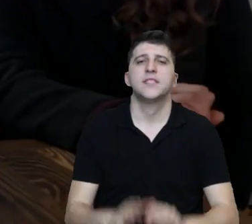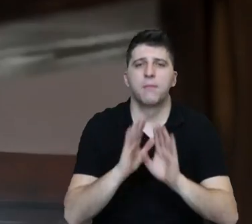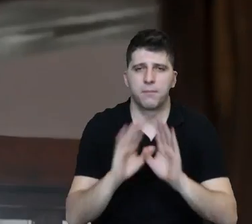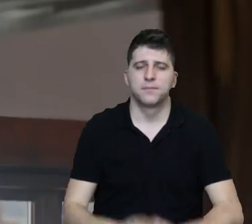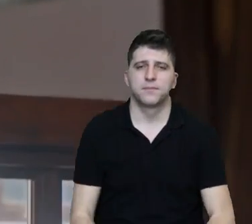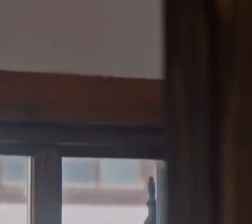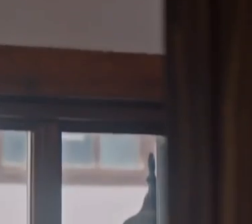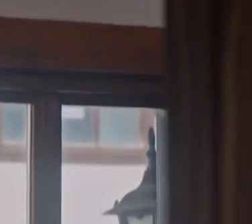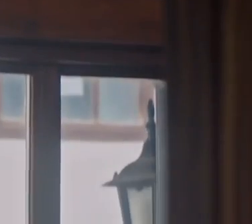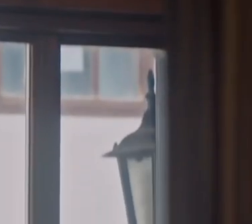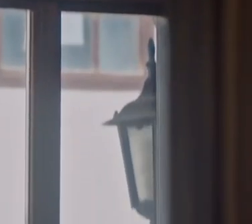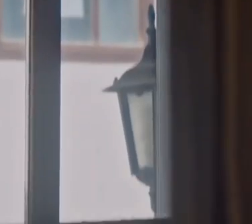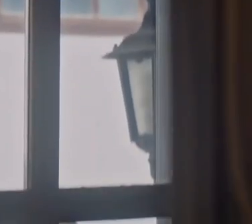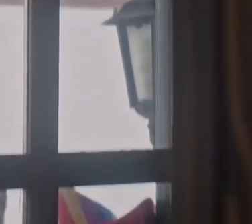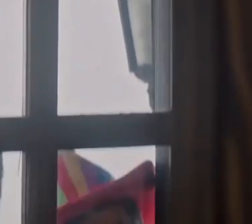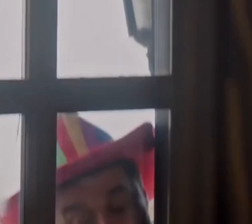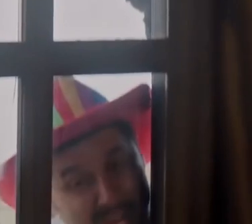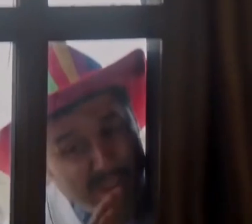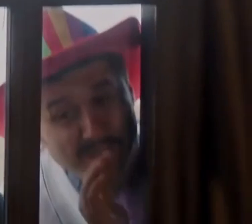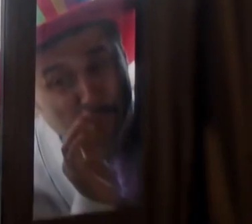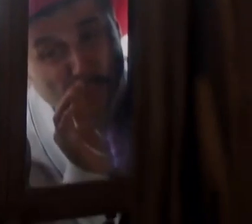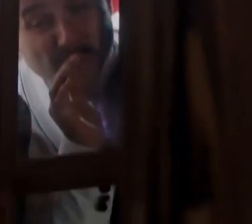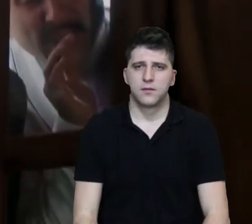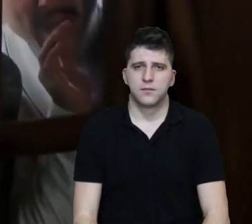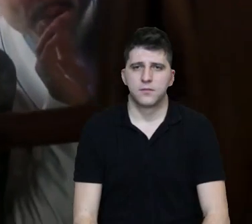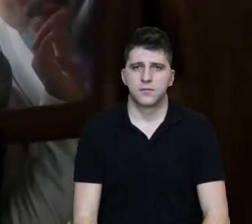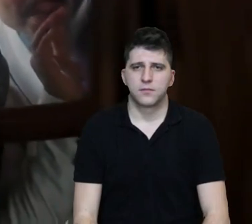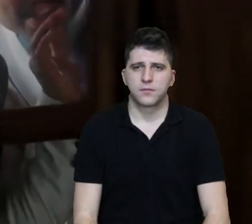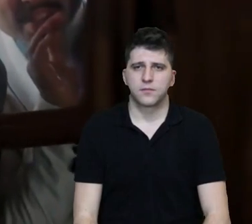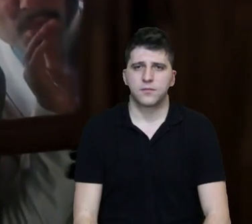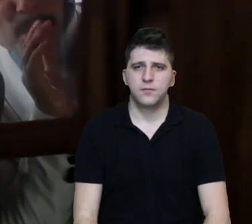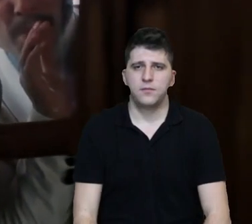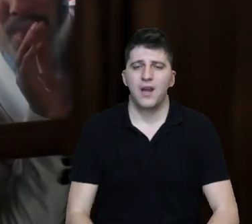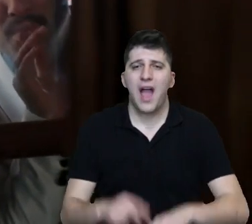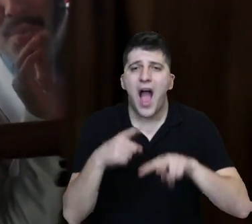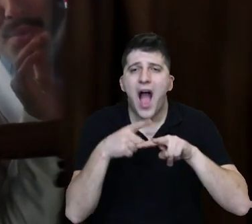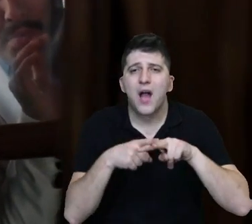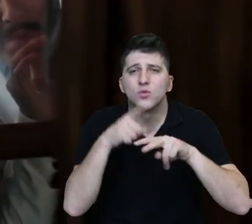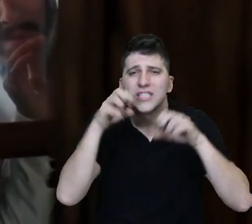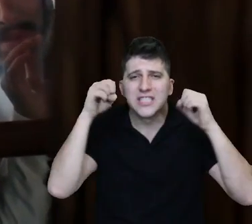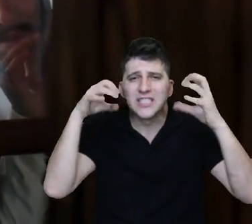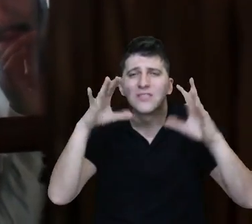Tamam. Orallar pencerede. Bu Aysu'nun set ışıkları olmadan önce